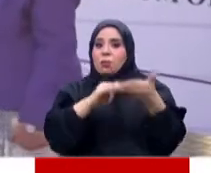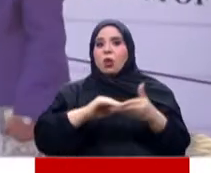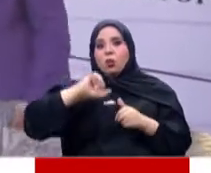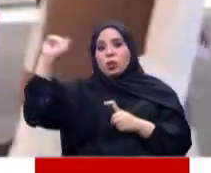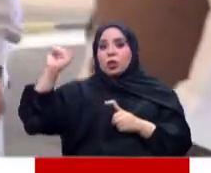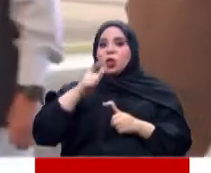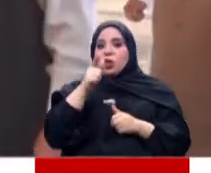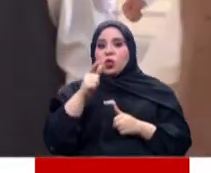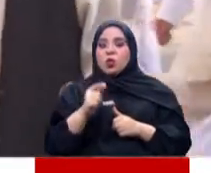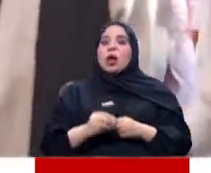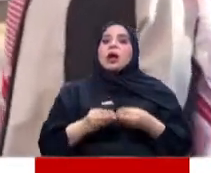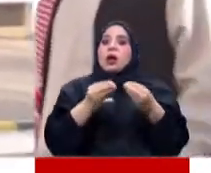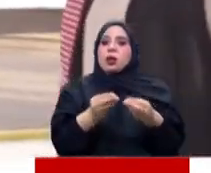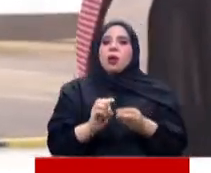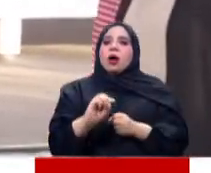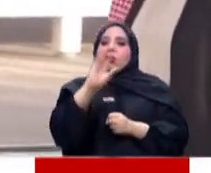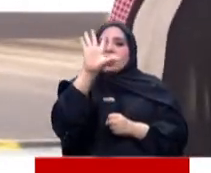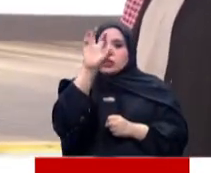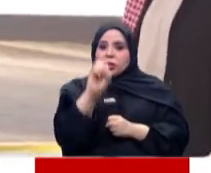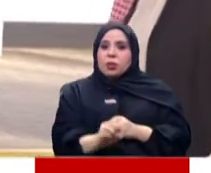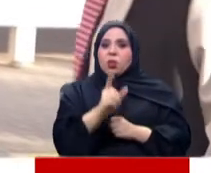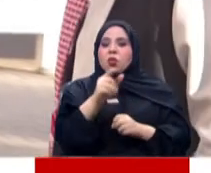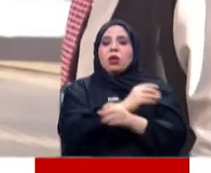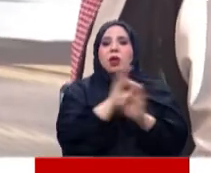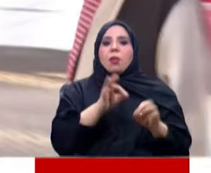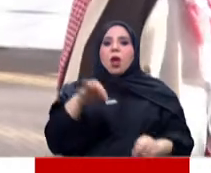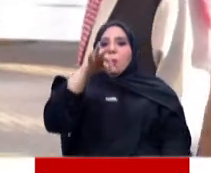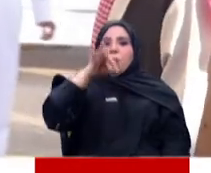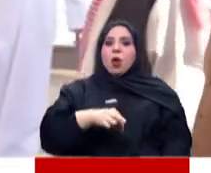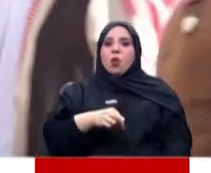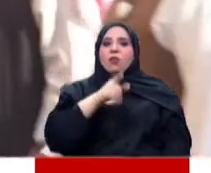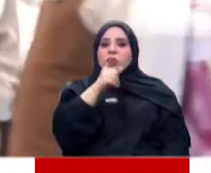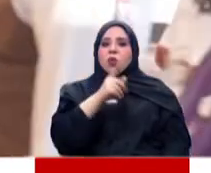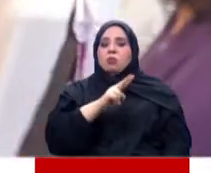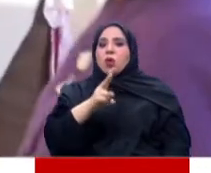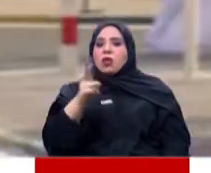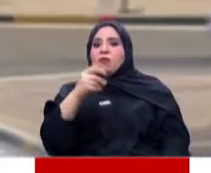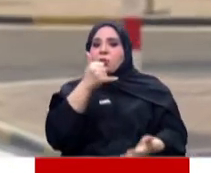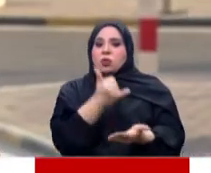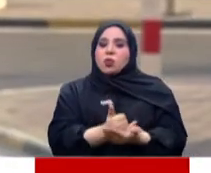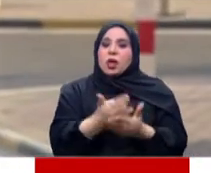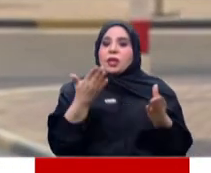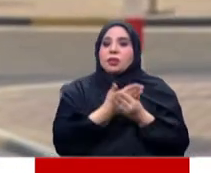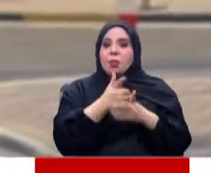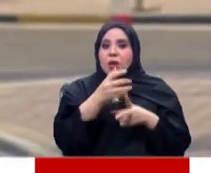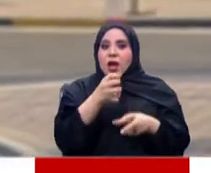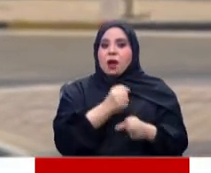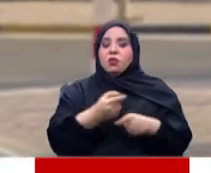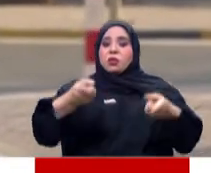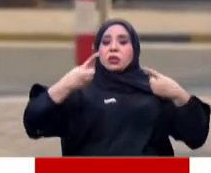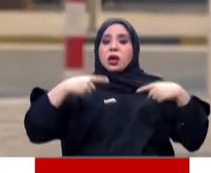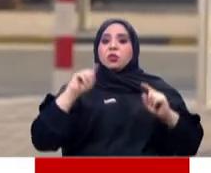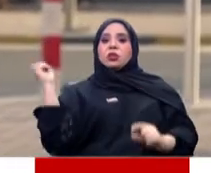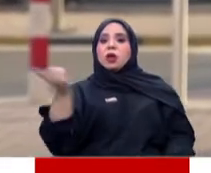الوطنية التي قدموها ليل نهار في كافة مواقعهم وباختلاف مسؤوليات من أجل الحفاظ على صحة